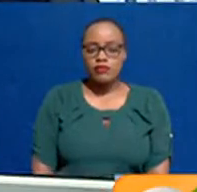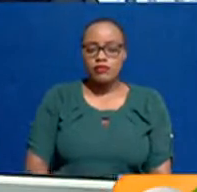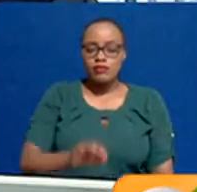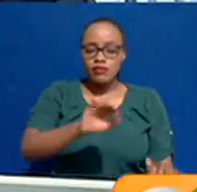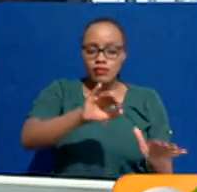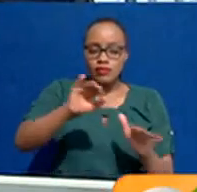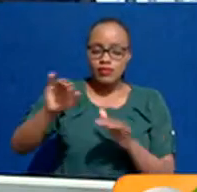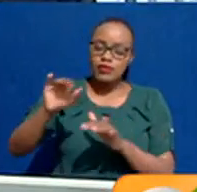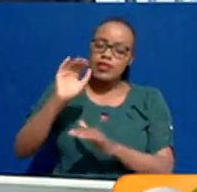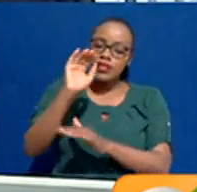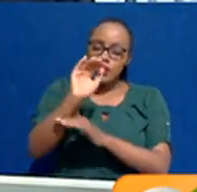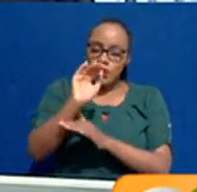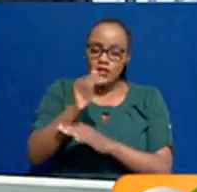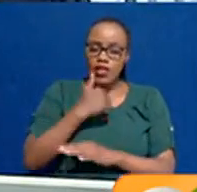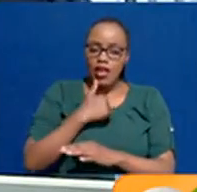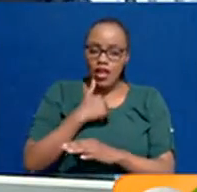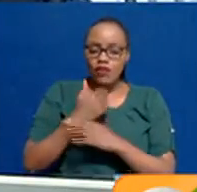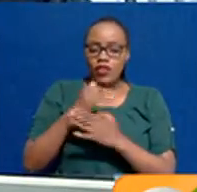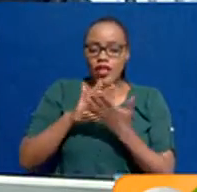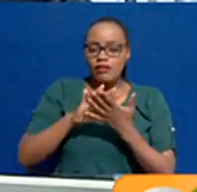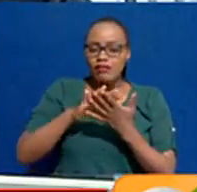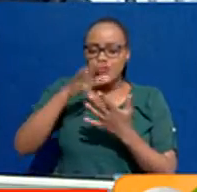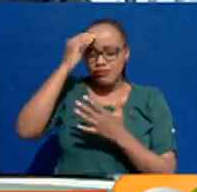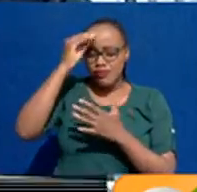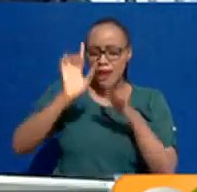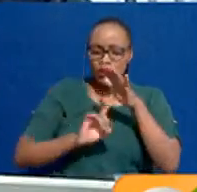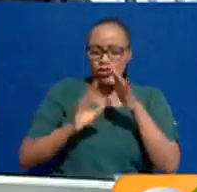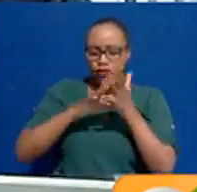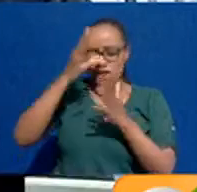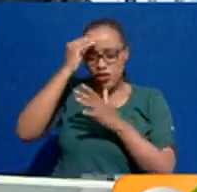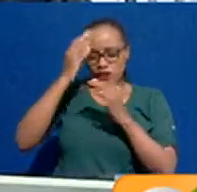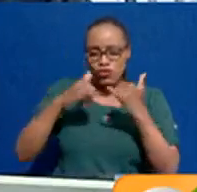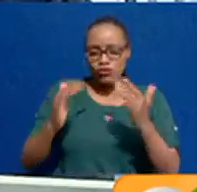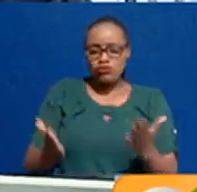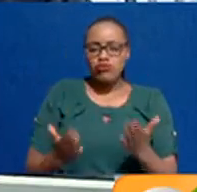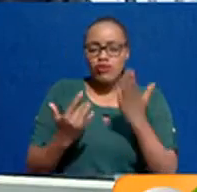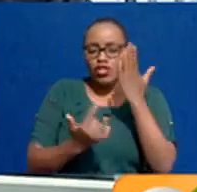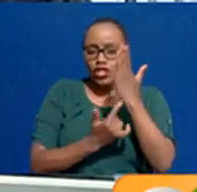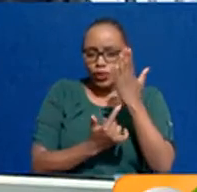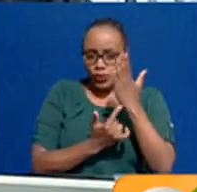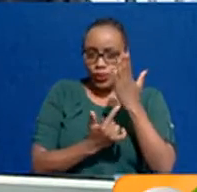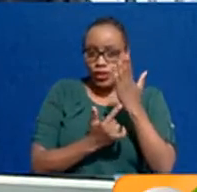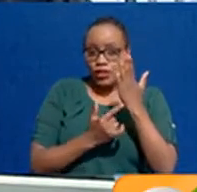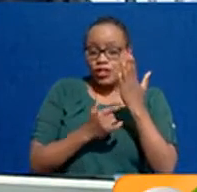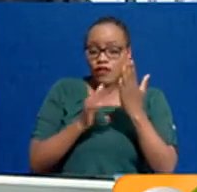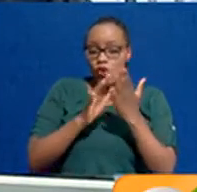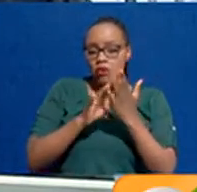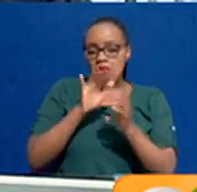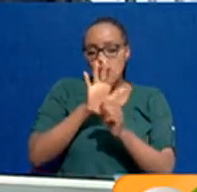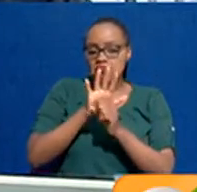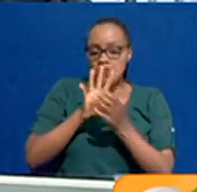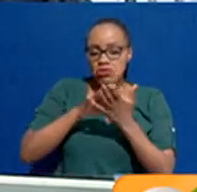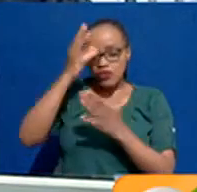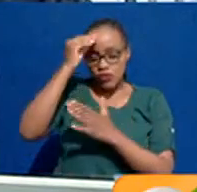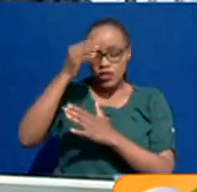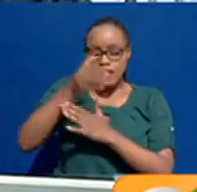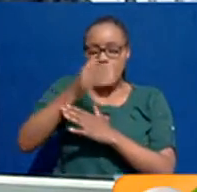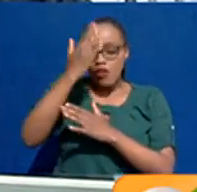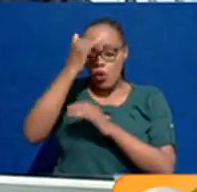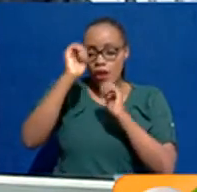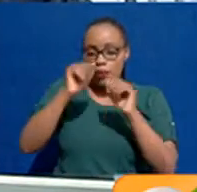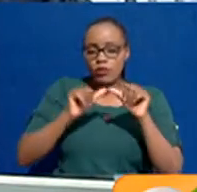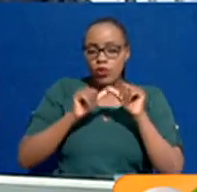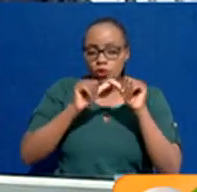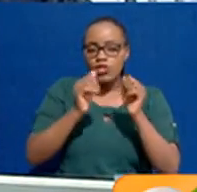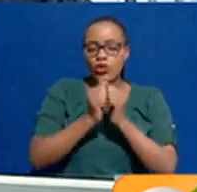Na wito umetolewa kwa Wizara ya Elimu kuboresha utumizi wa teknolojia hasa miongoni mwa wanafunzi humu nchini ili kuendeleza